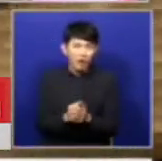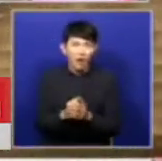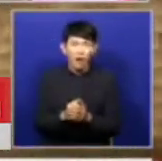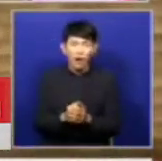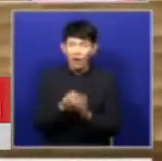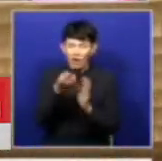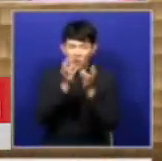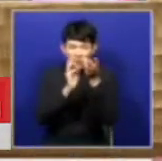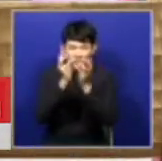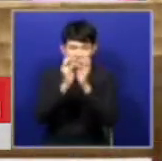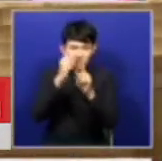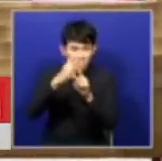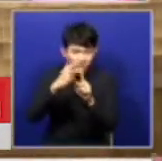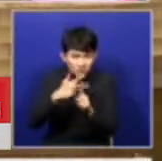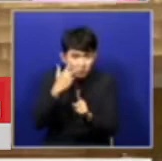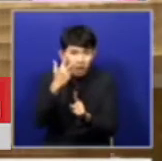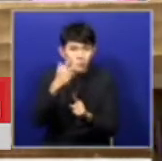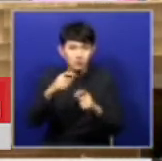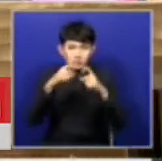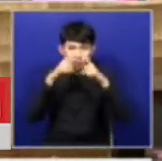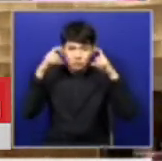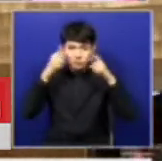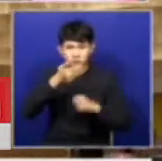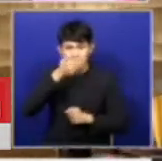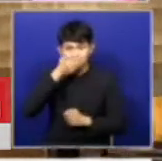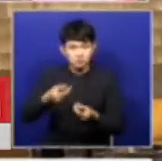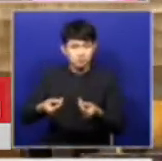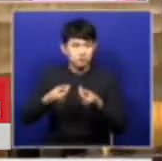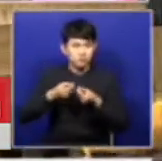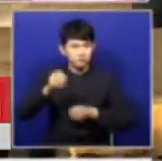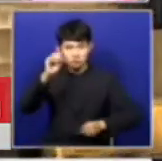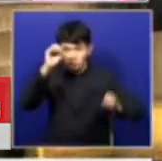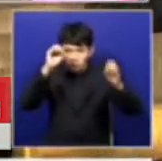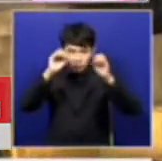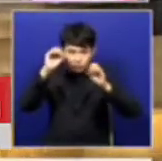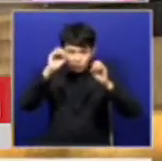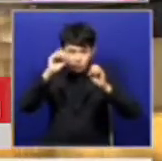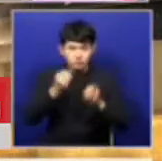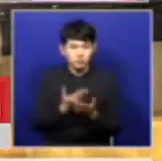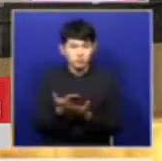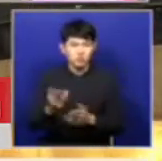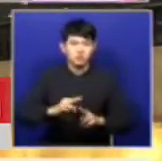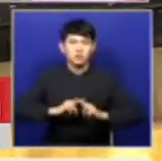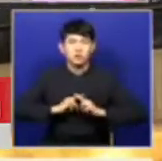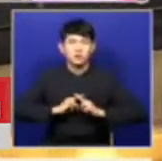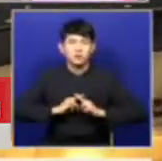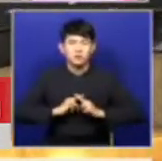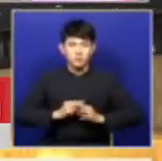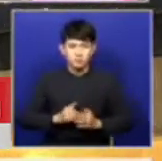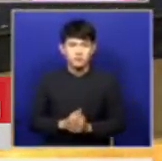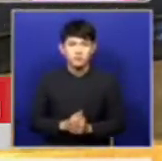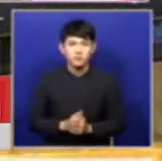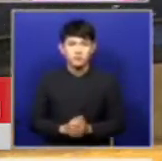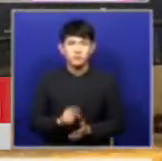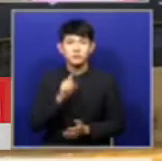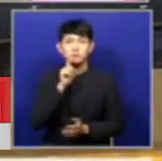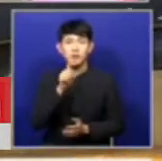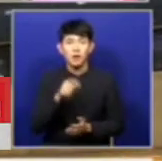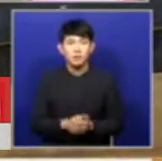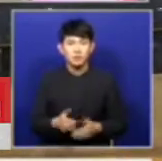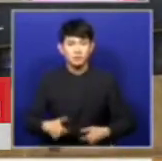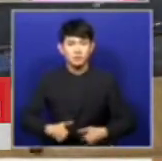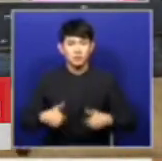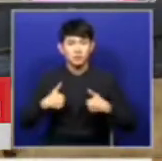นะครับท่านประธานผมไม่ได้จากรัฐบาลสักอันซื้อเองหมดนี่หรือค่าของชีวิตของค